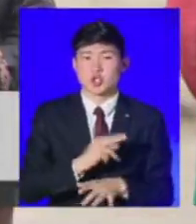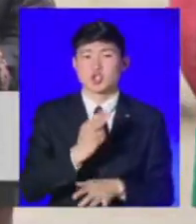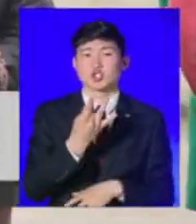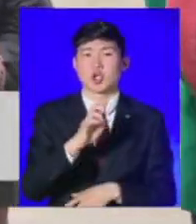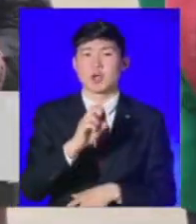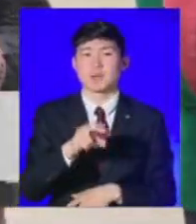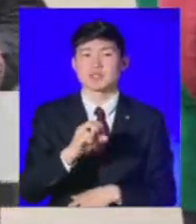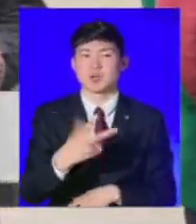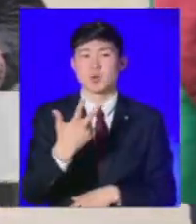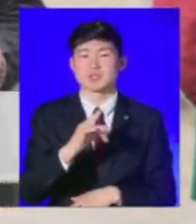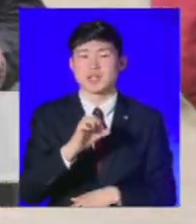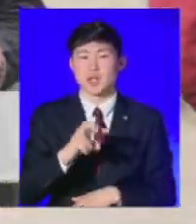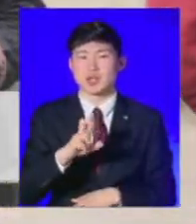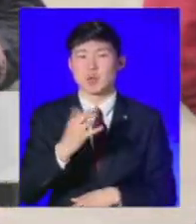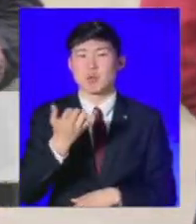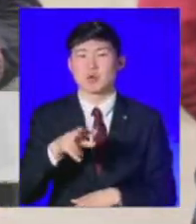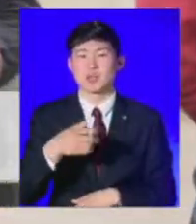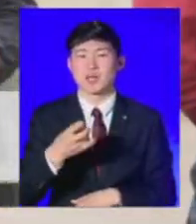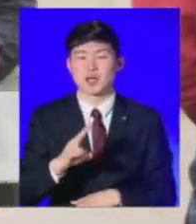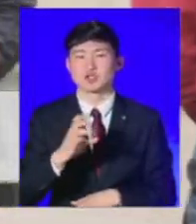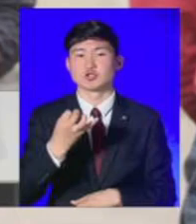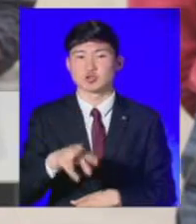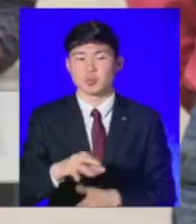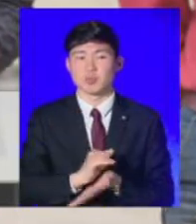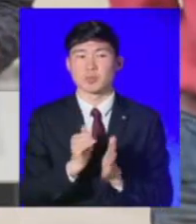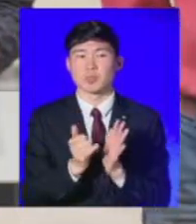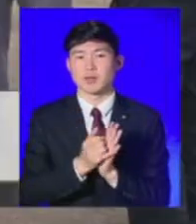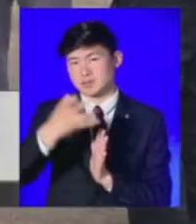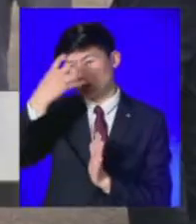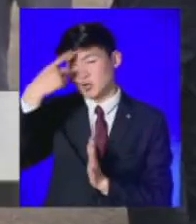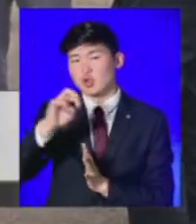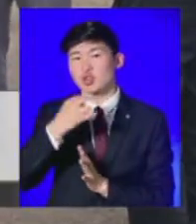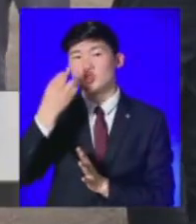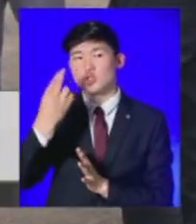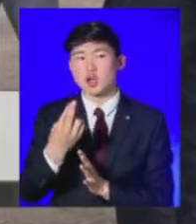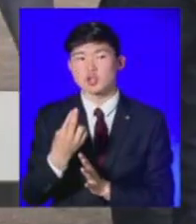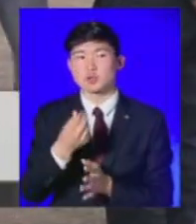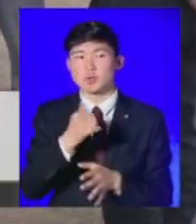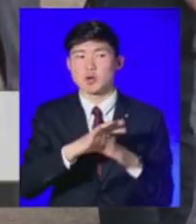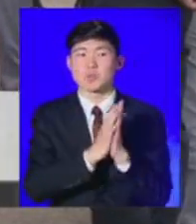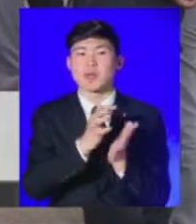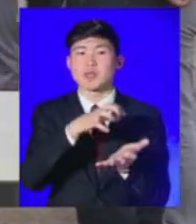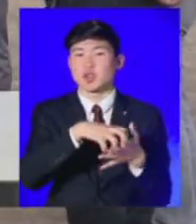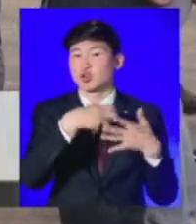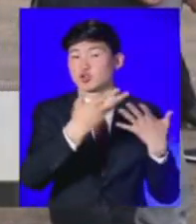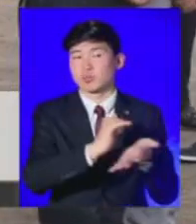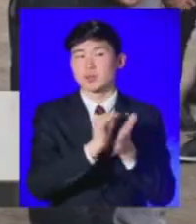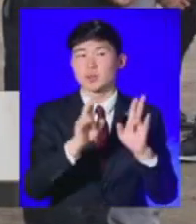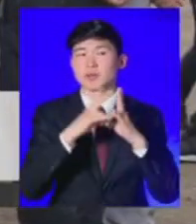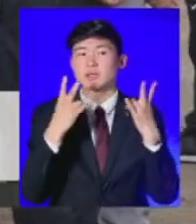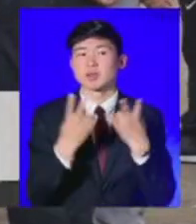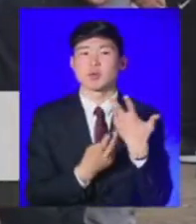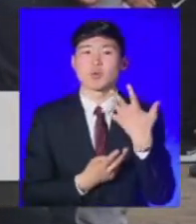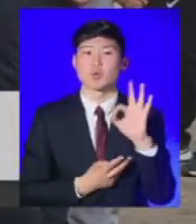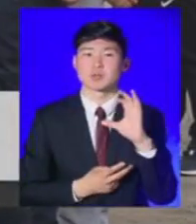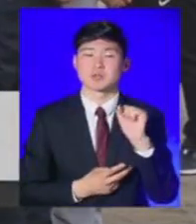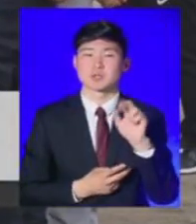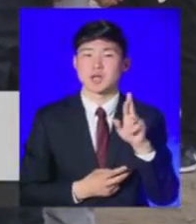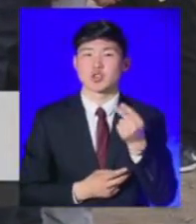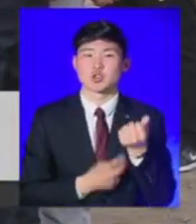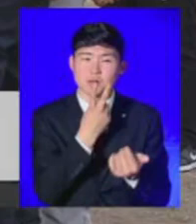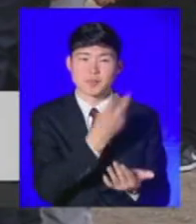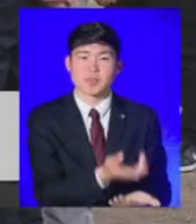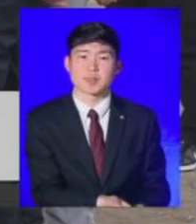загал Булган сумын 25 айлд засгийн газрын нөөц хөрөнгөөс гэр олголоо. Мөн дээрх айлуудад нийт 30 гаруй сая төгрөгийн